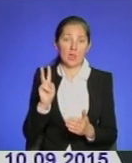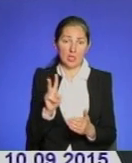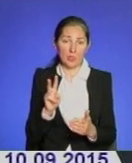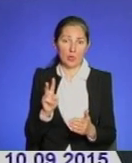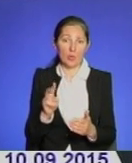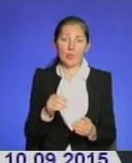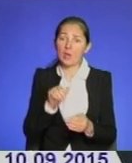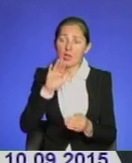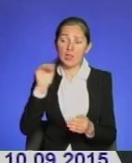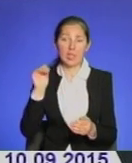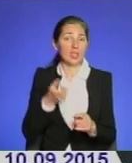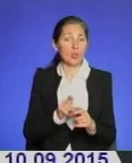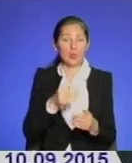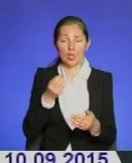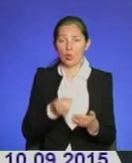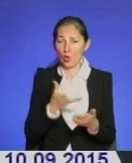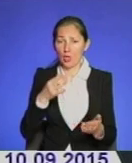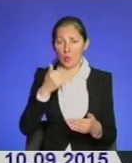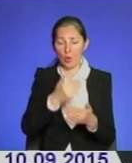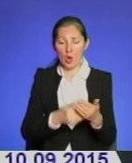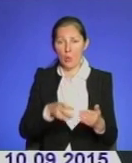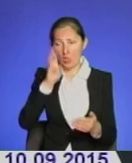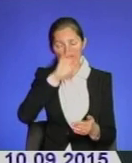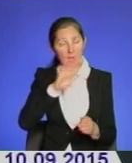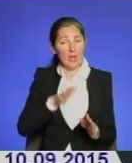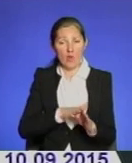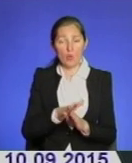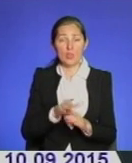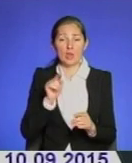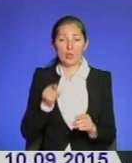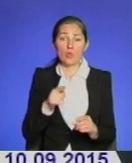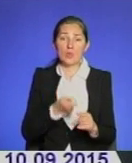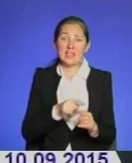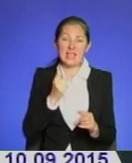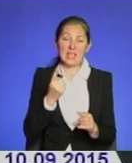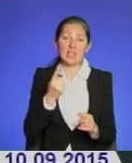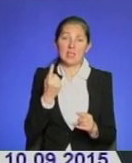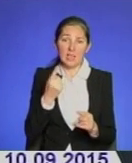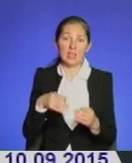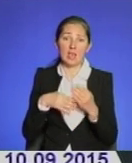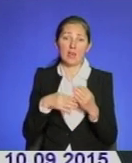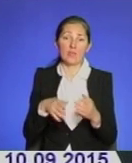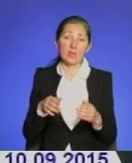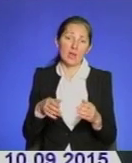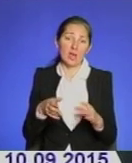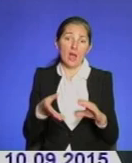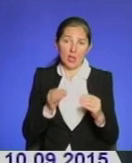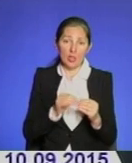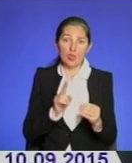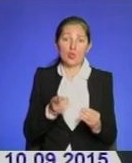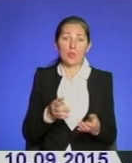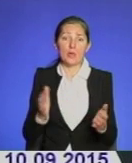Кредити дуже дорогі, програма державна не виконується. Через те це є єдиний вихід, щоб спасти підприємство, залишити